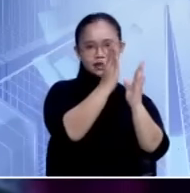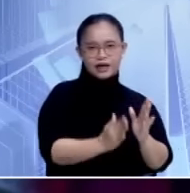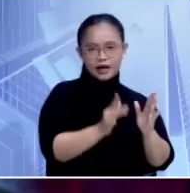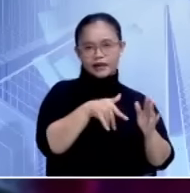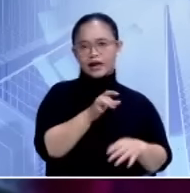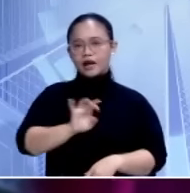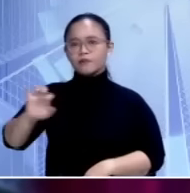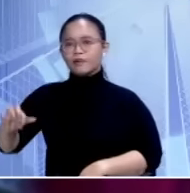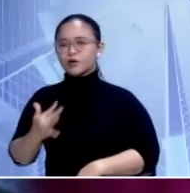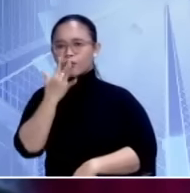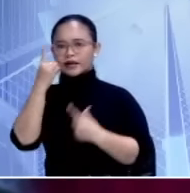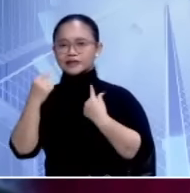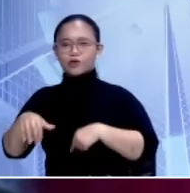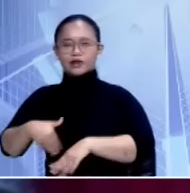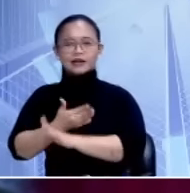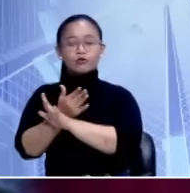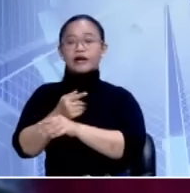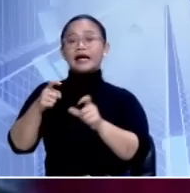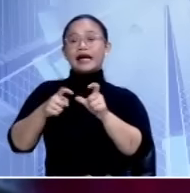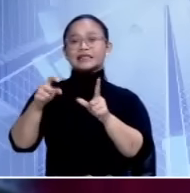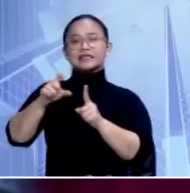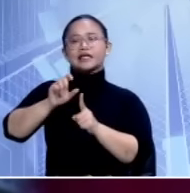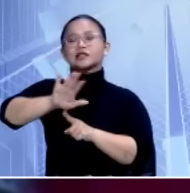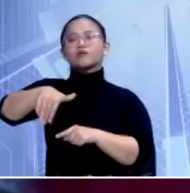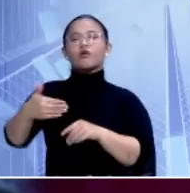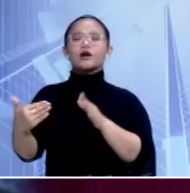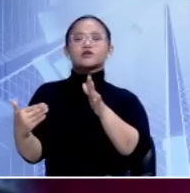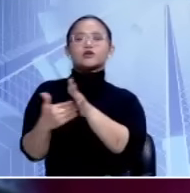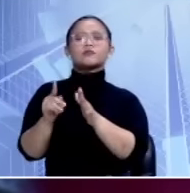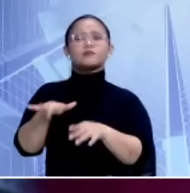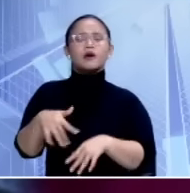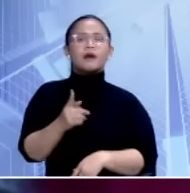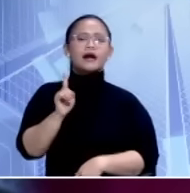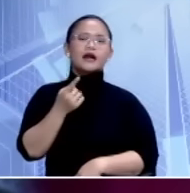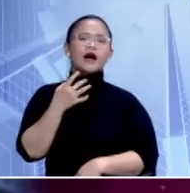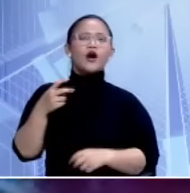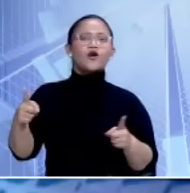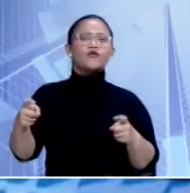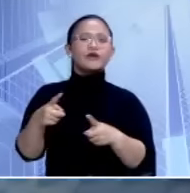SD tidak masuk sekolah akibat terpapar virus gondongan.